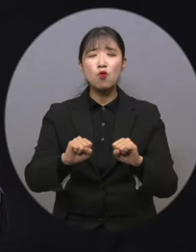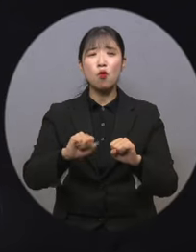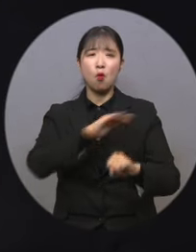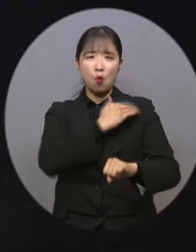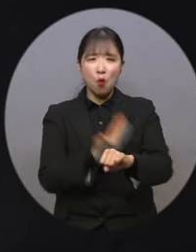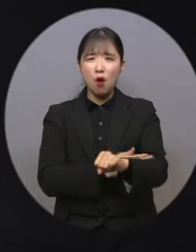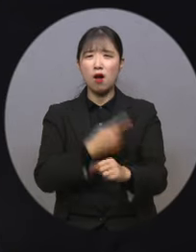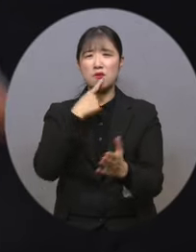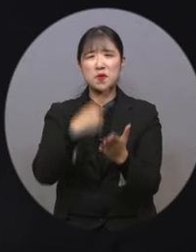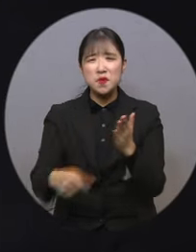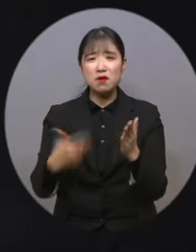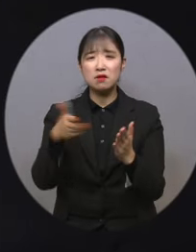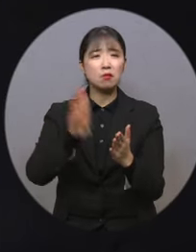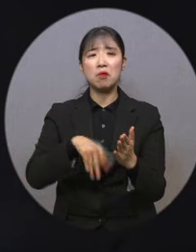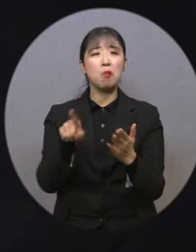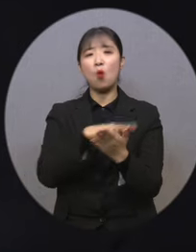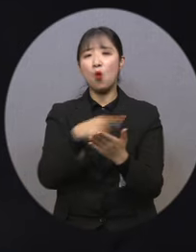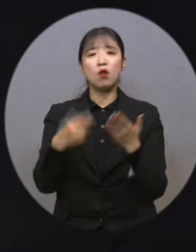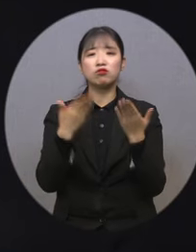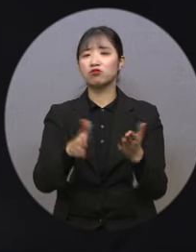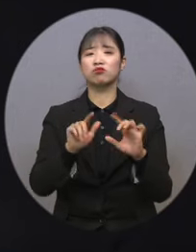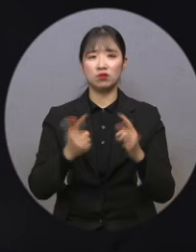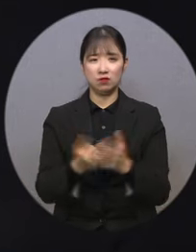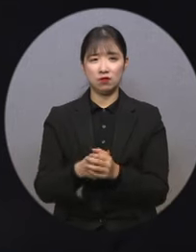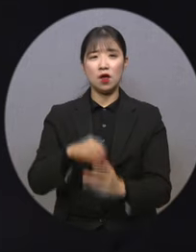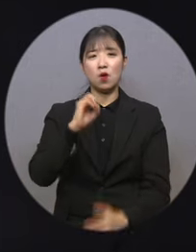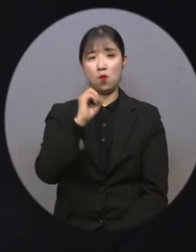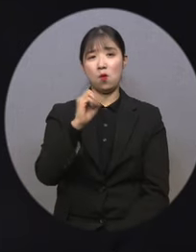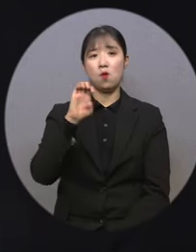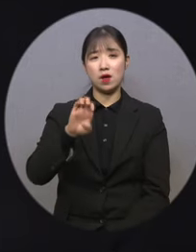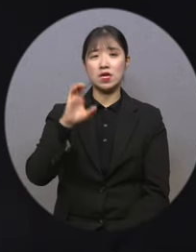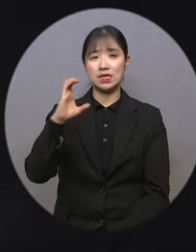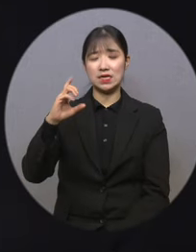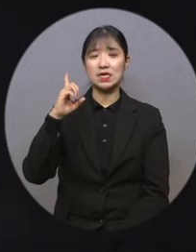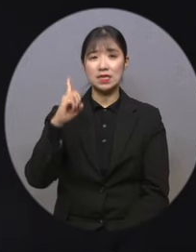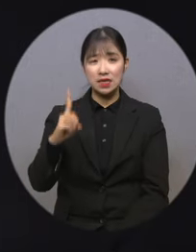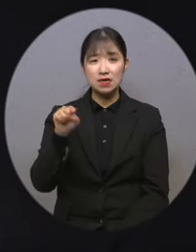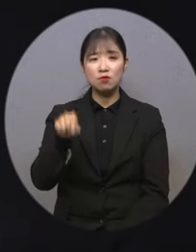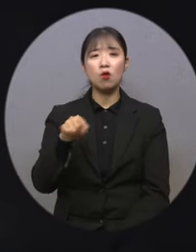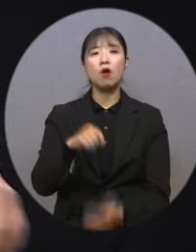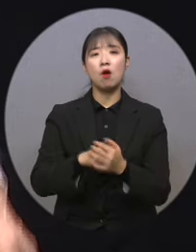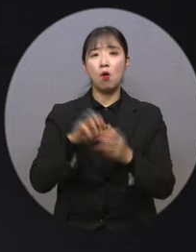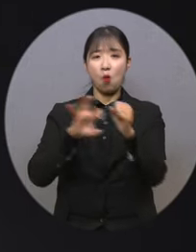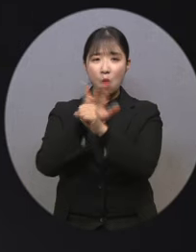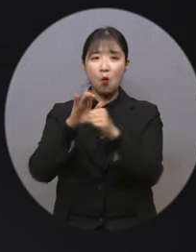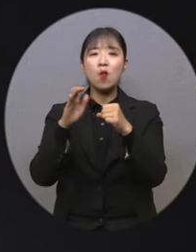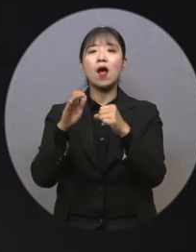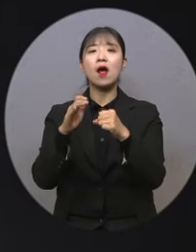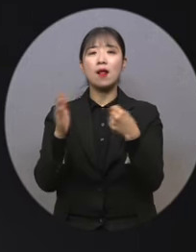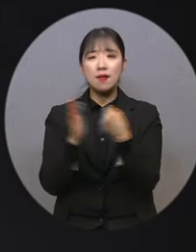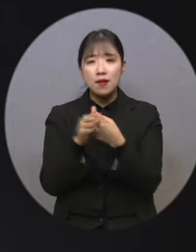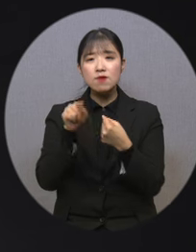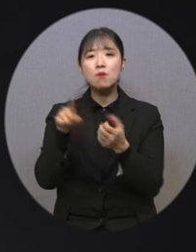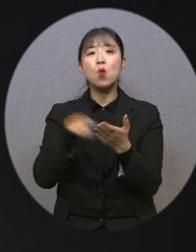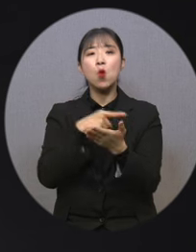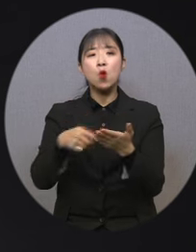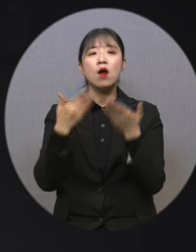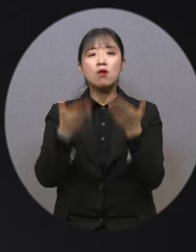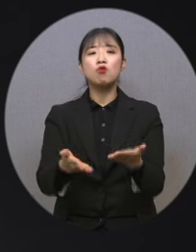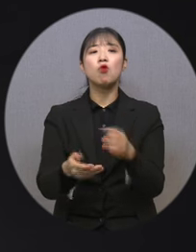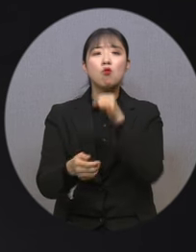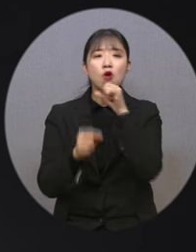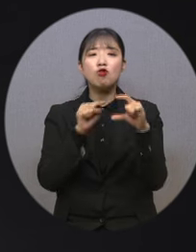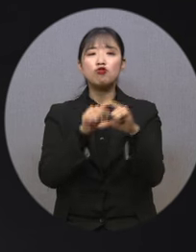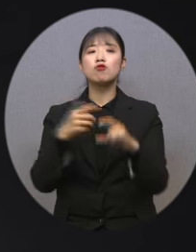해줘. 지금 선진국도 OECD 선진국은 코로나로 인한 보상이 평균이 8천만 원이에요. 1년에.